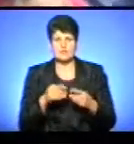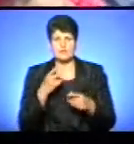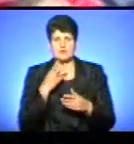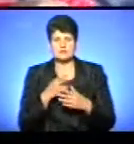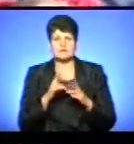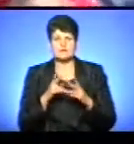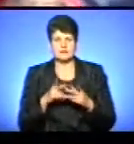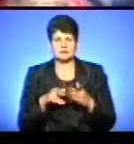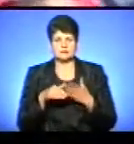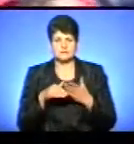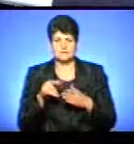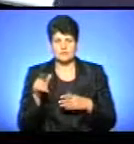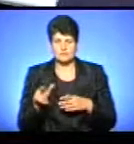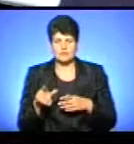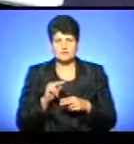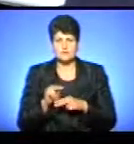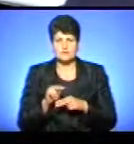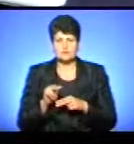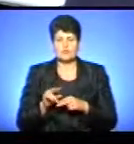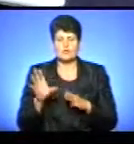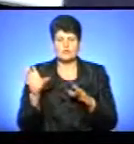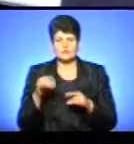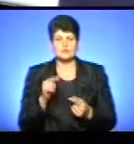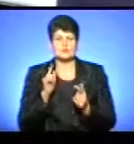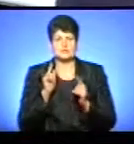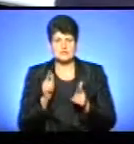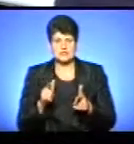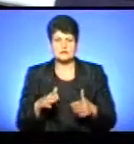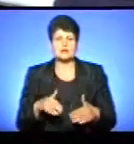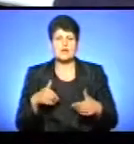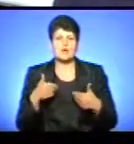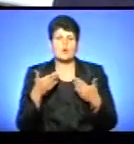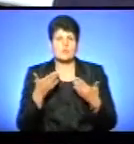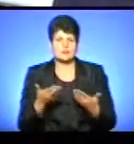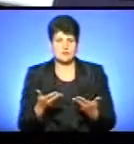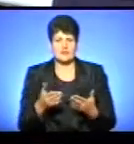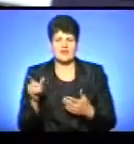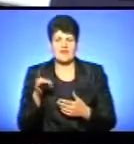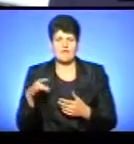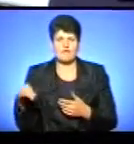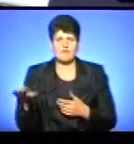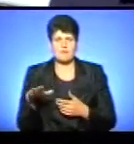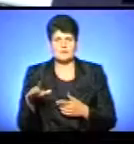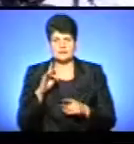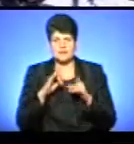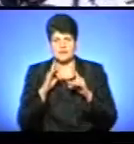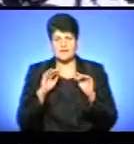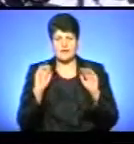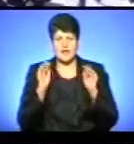реанімацію, вчимо цьому всіх відповідно до чинних рекомендацій Європейської ради з